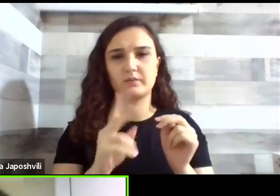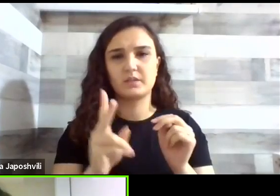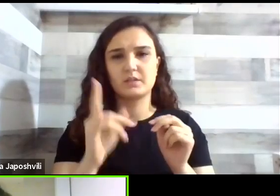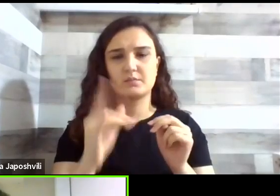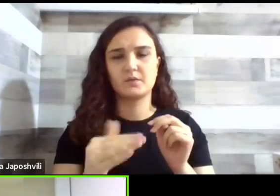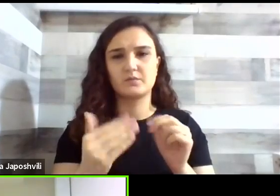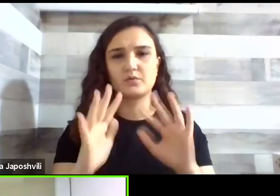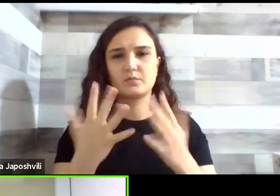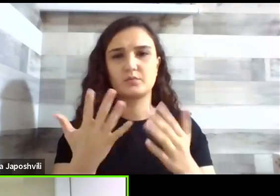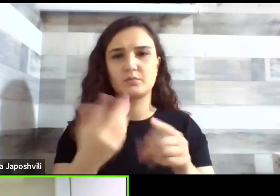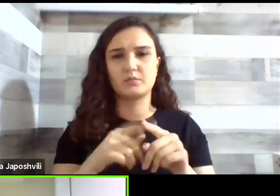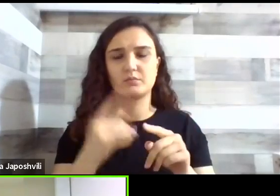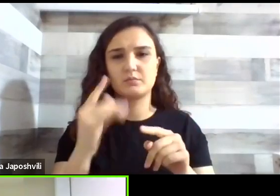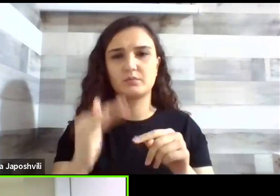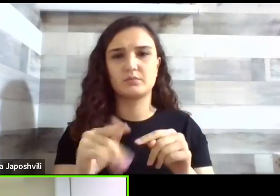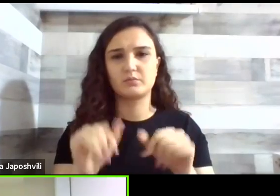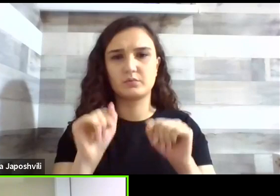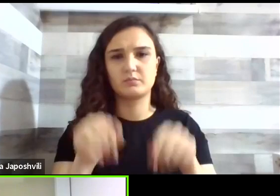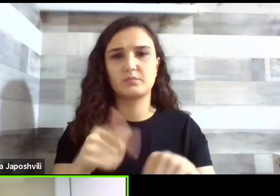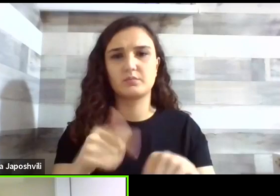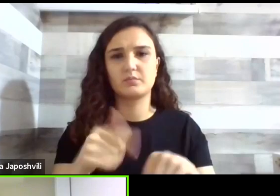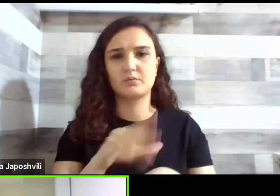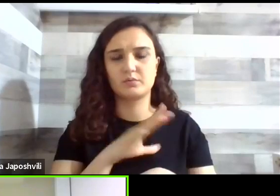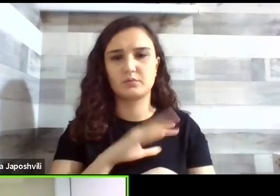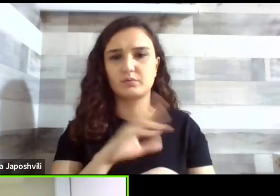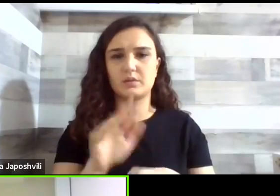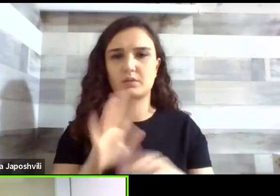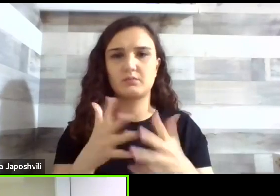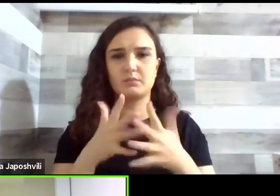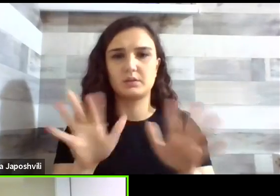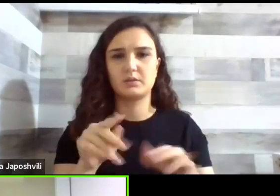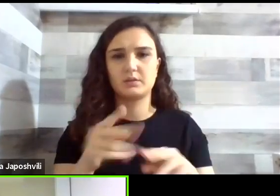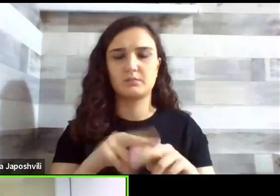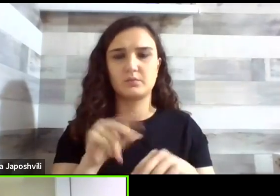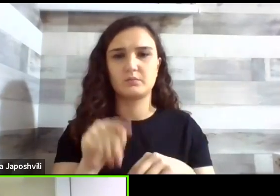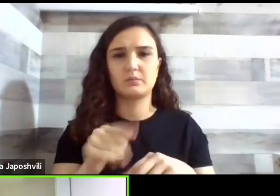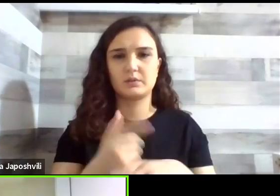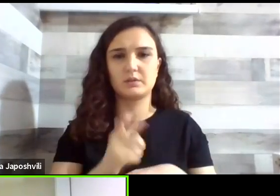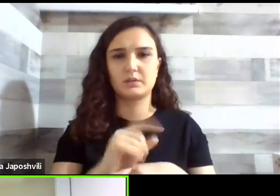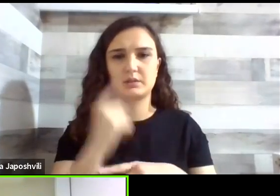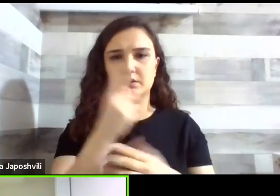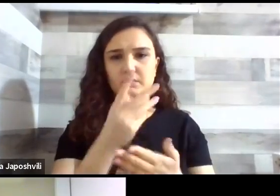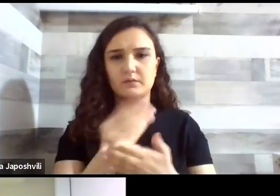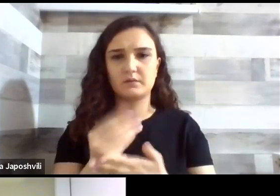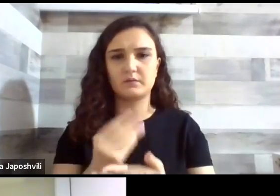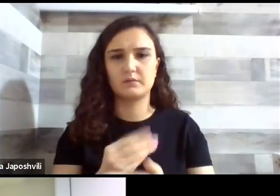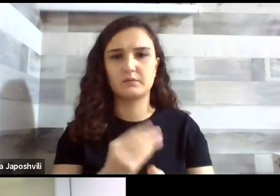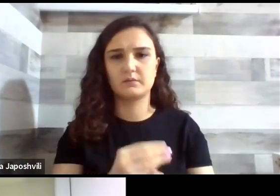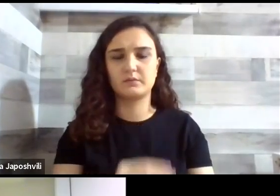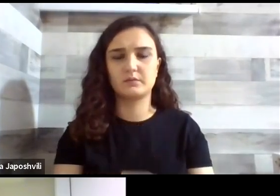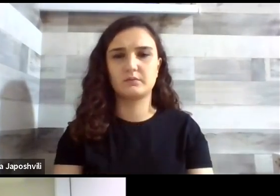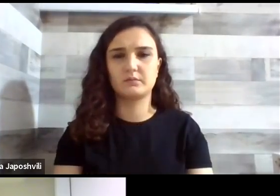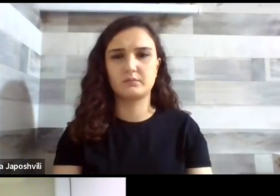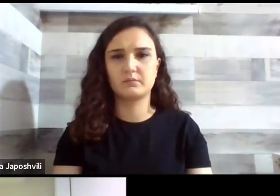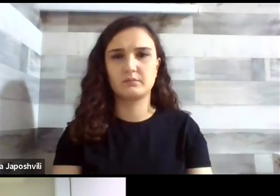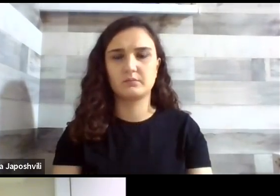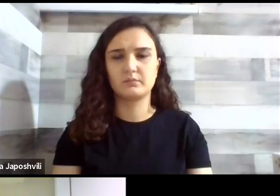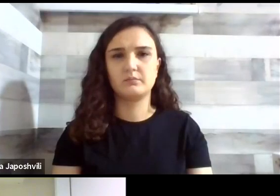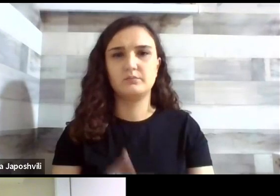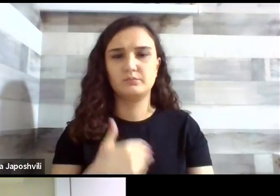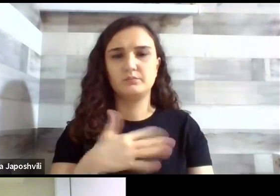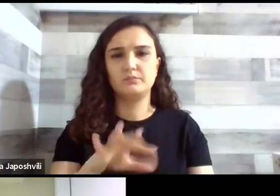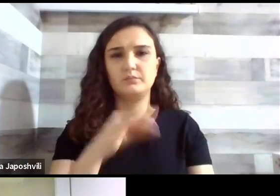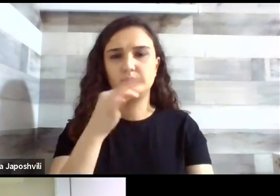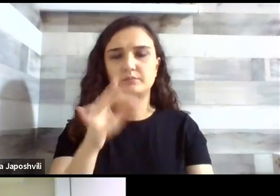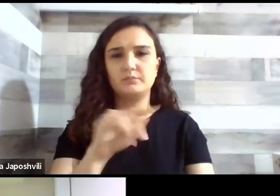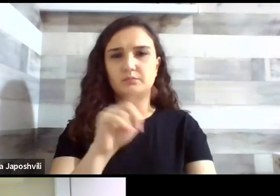შემთხვევაში რომელი ვიღაცა ბავშვის შემთხვევაში შეიძლება 20 წუთი იყოს და არა მეტი. ამიტომ ეს ძალიან ინდივიდუალური. კი ბატონ, მე გქონი ჩვენ უპასუხეთ ერთ